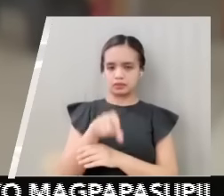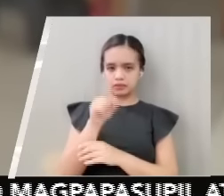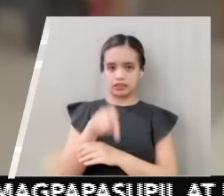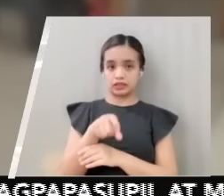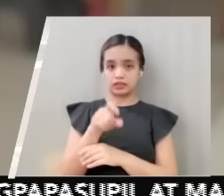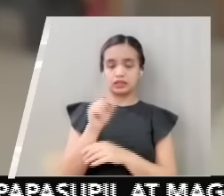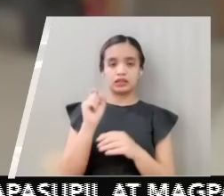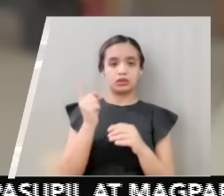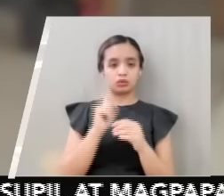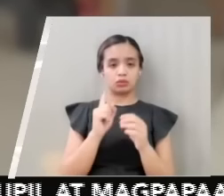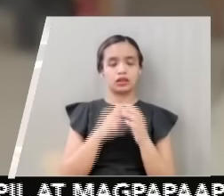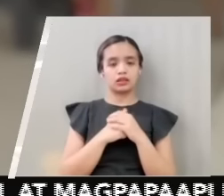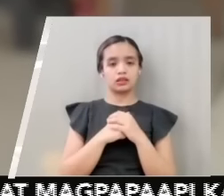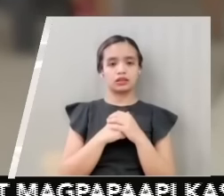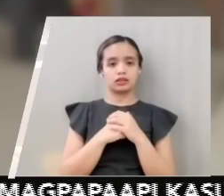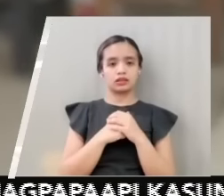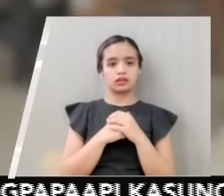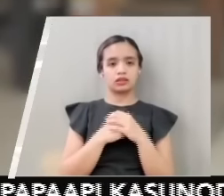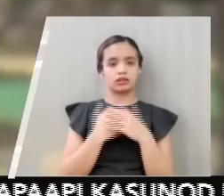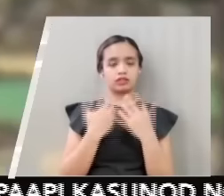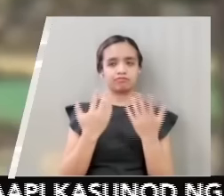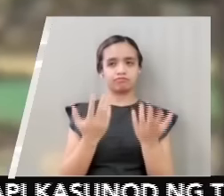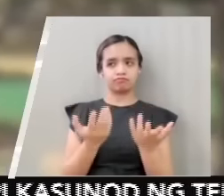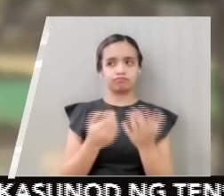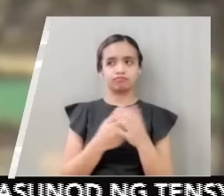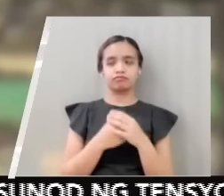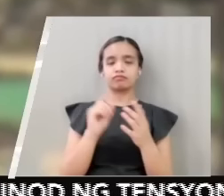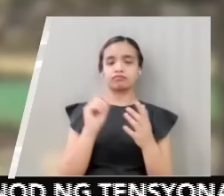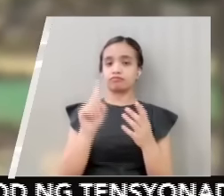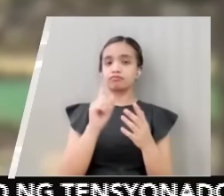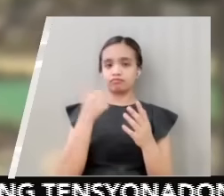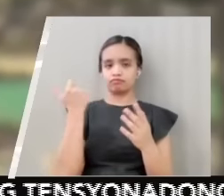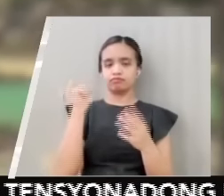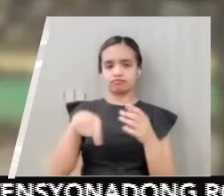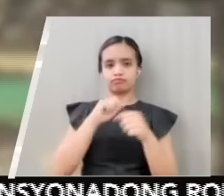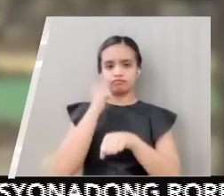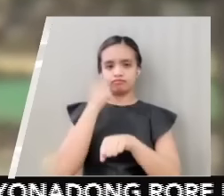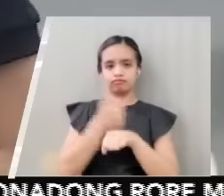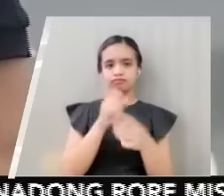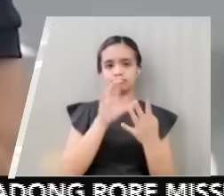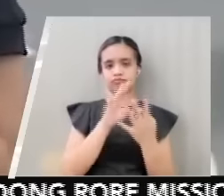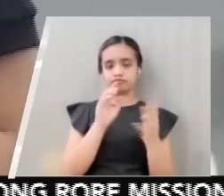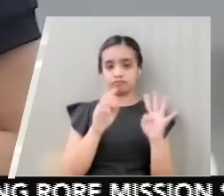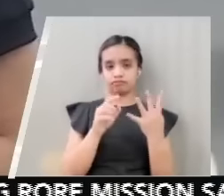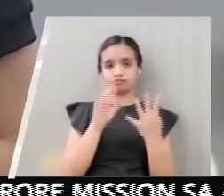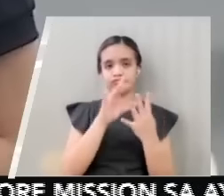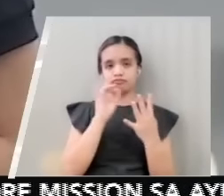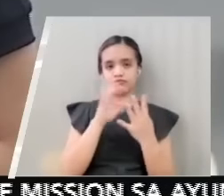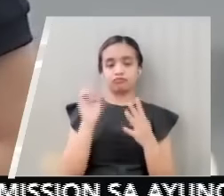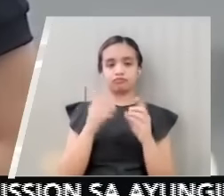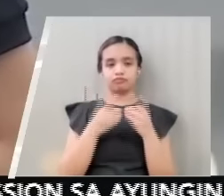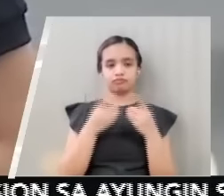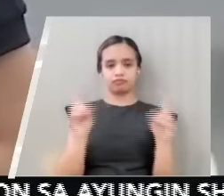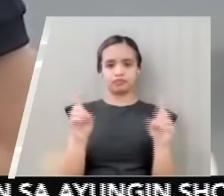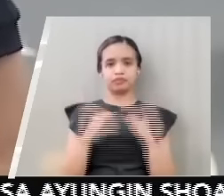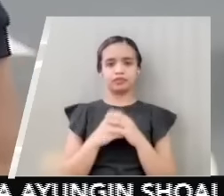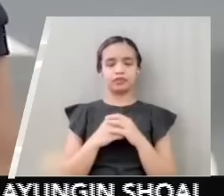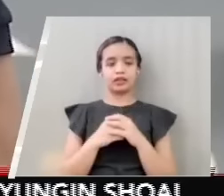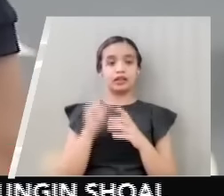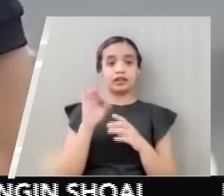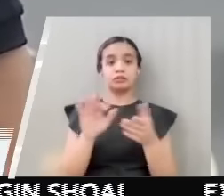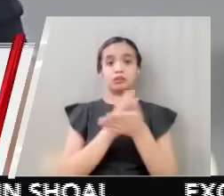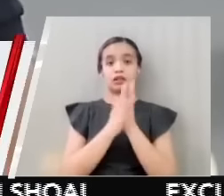isang option na tinatawag na absolute divorce. Sakaling maging batas ang divorce